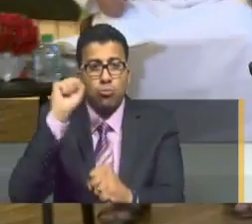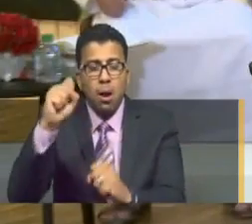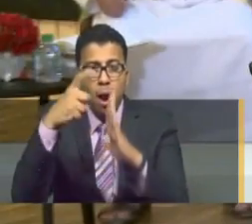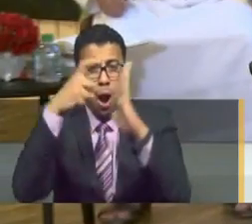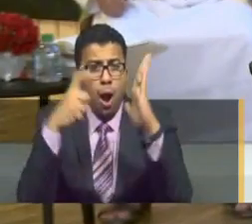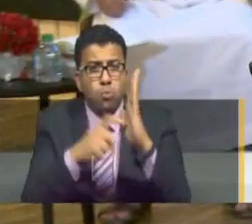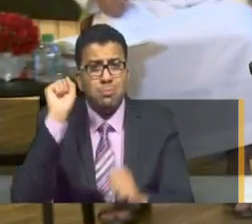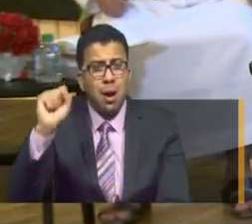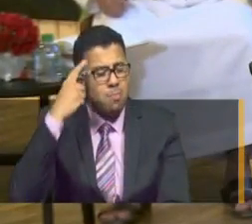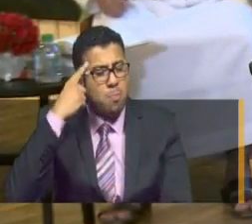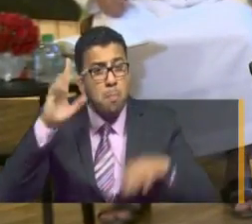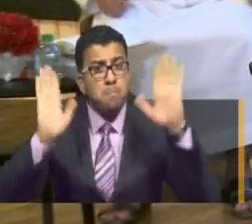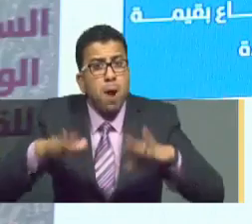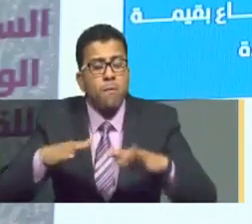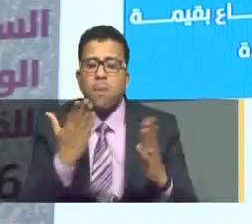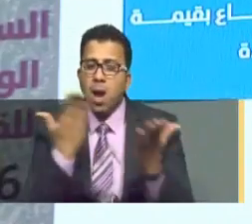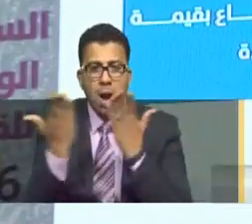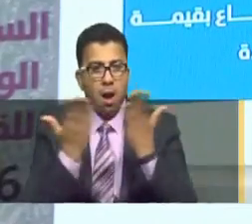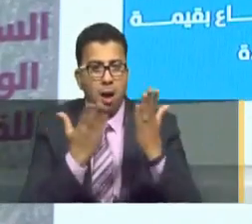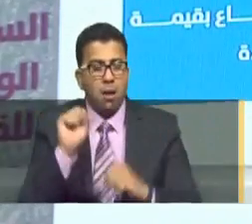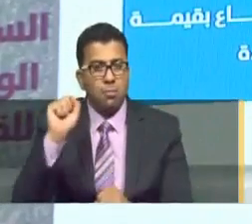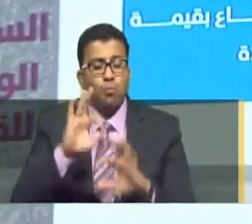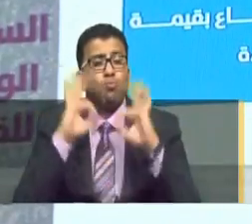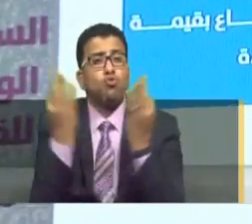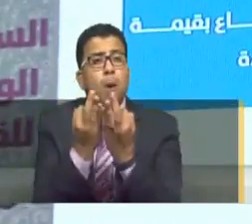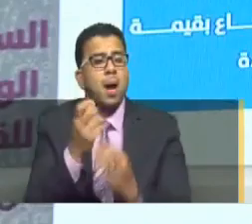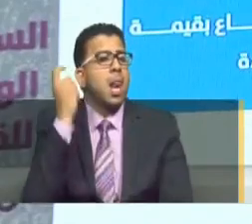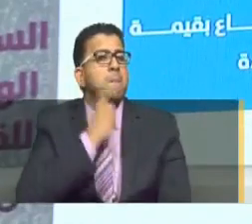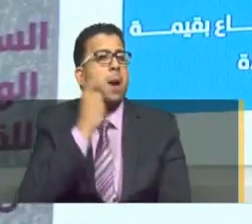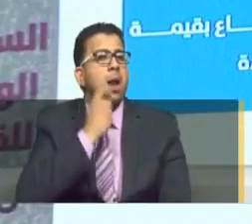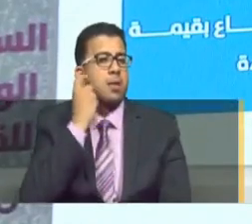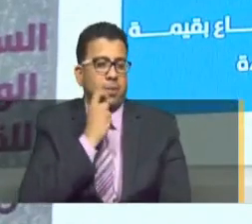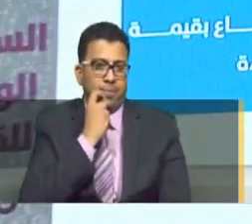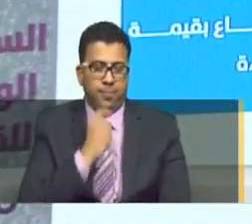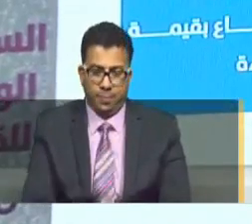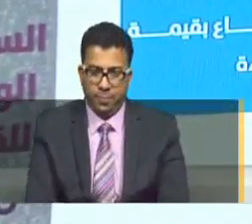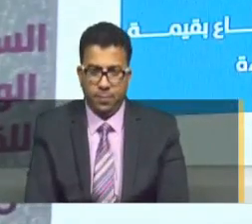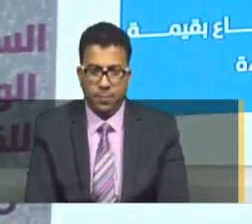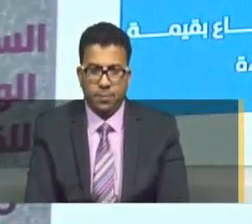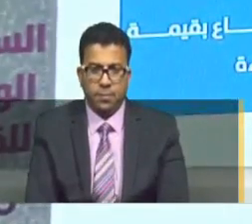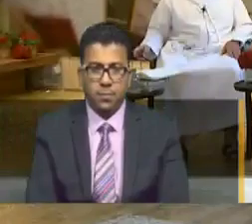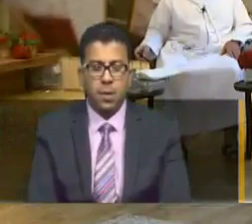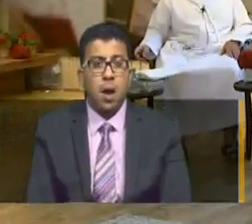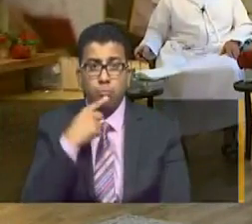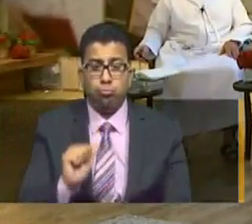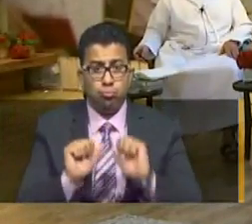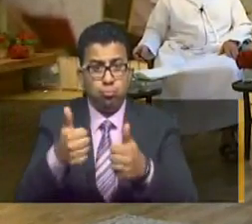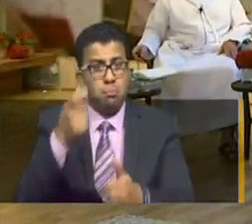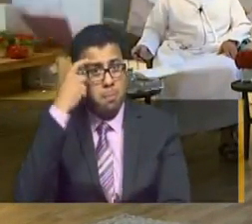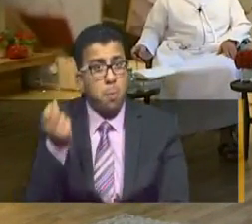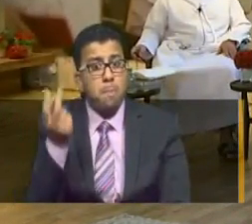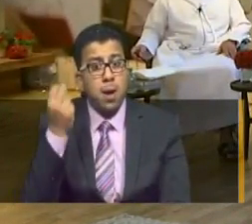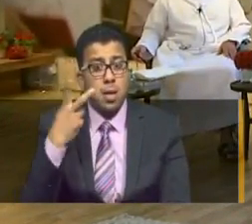الهادفة لترسيخ عادة القراءة في مجتمع دولة الإمارات. هناك مبادرات أيضا في